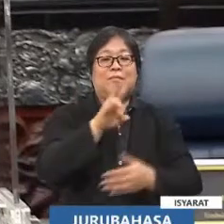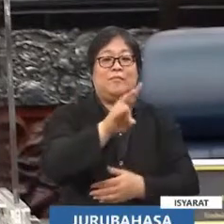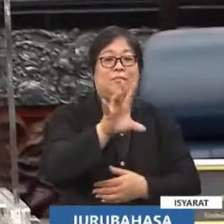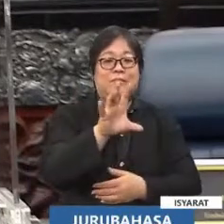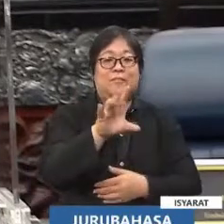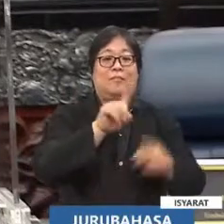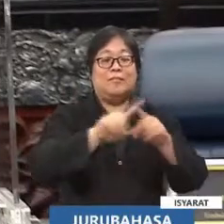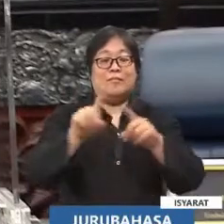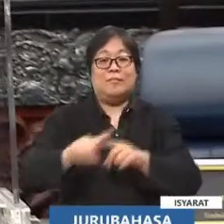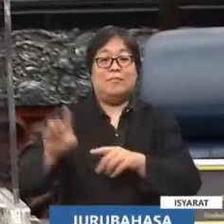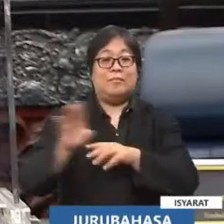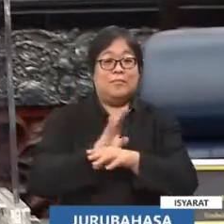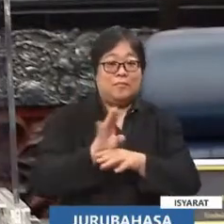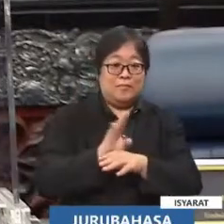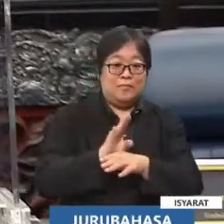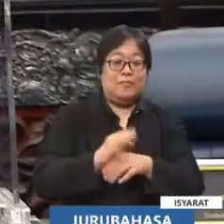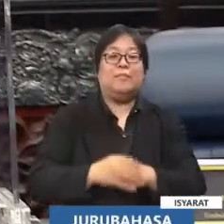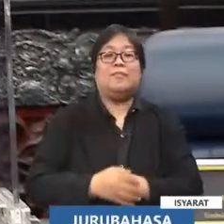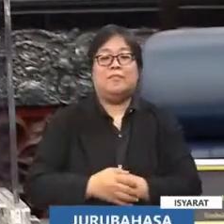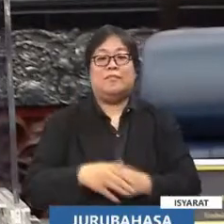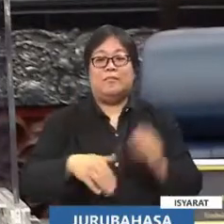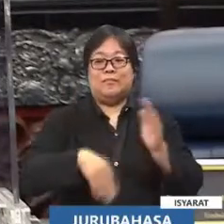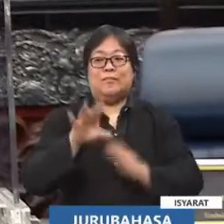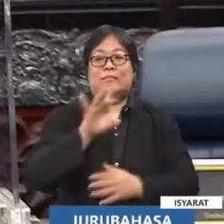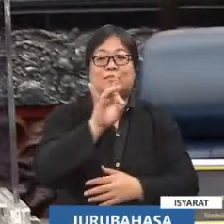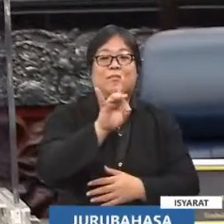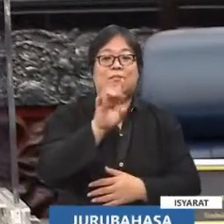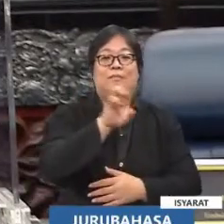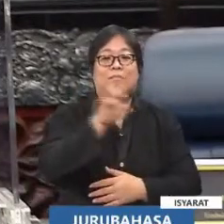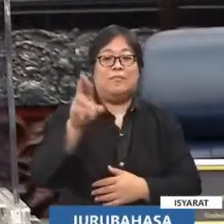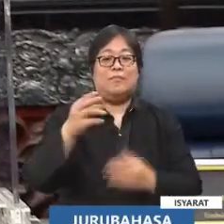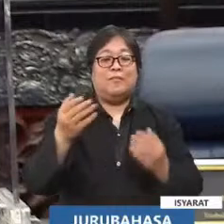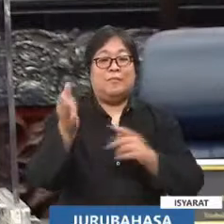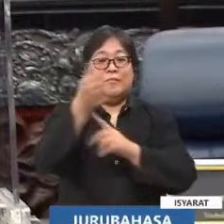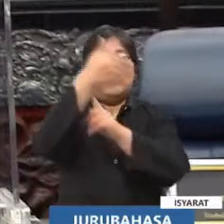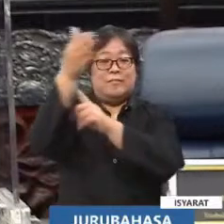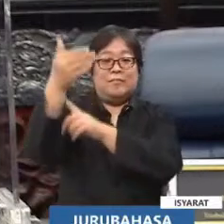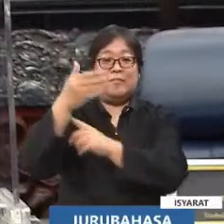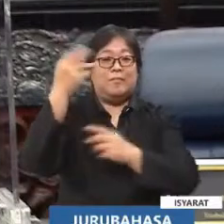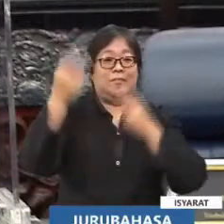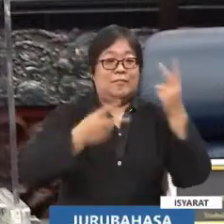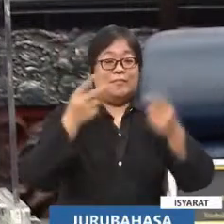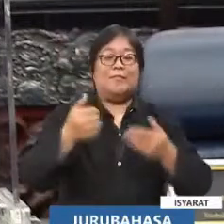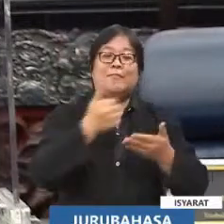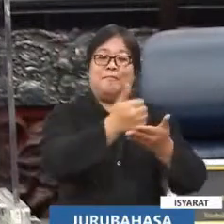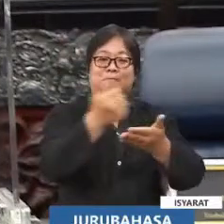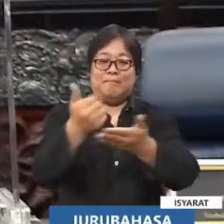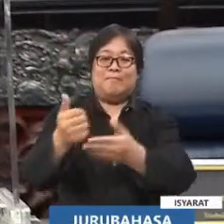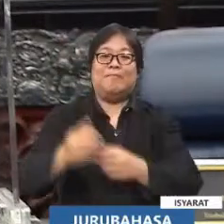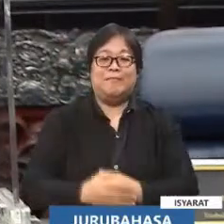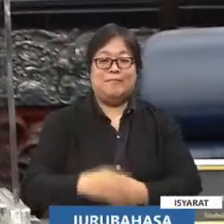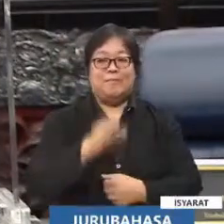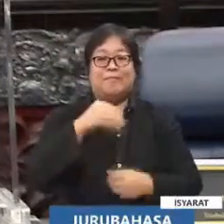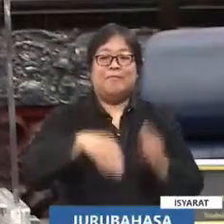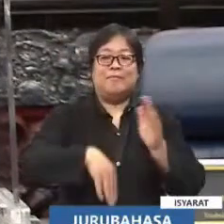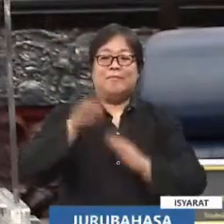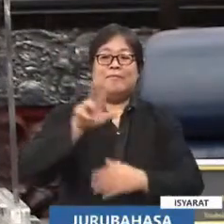ejen MM2H, lebih 8,000 orang pemandu pelancong seluruh juga telah dibantu dan juga